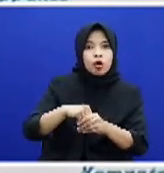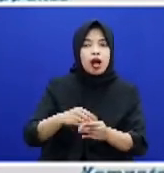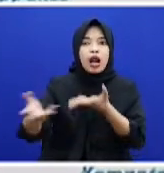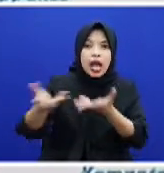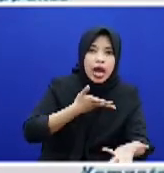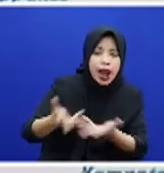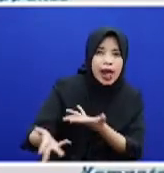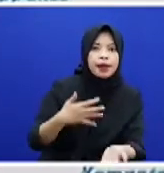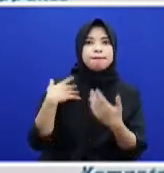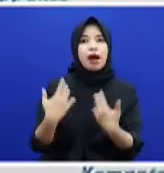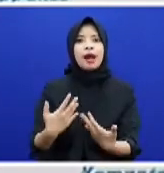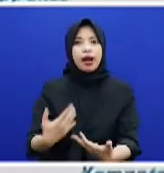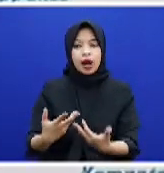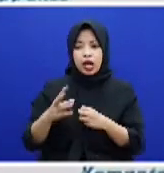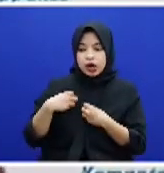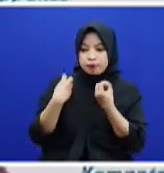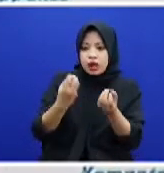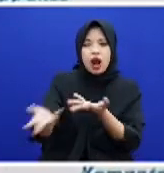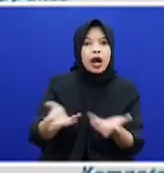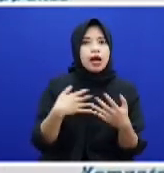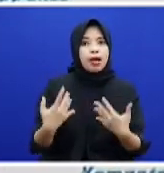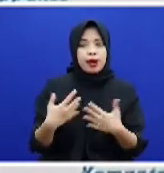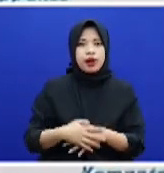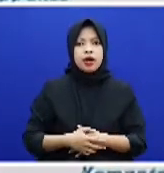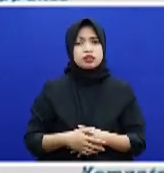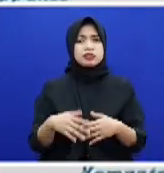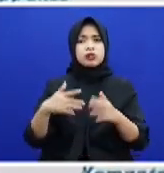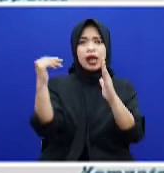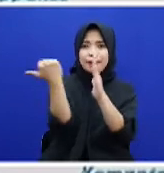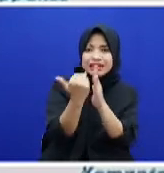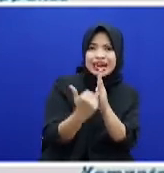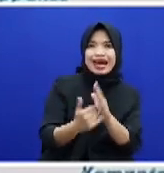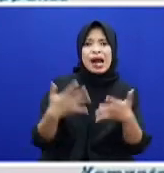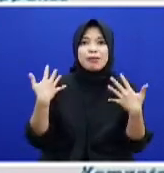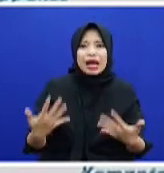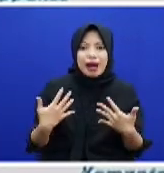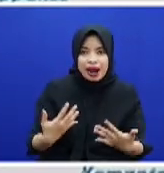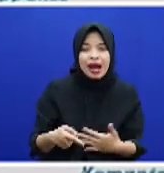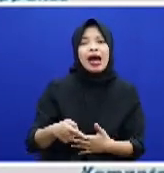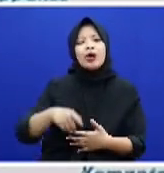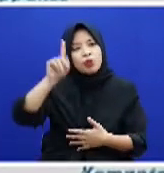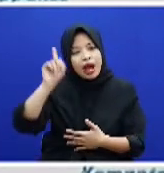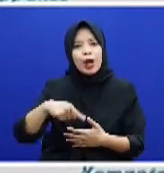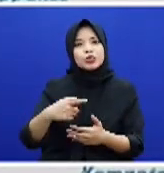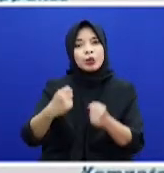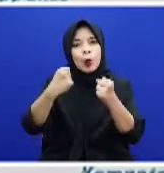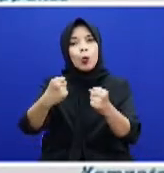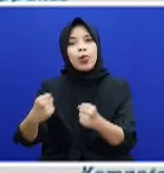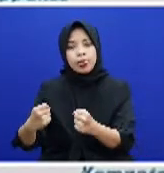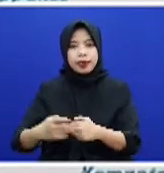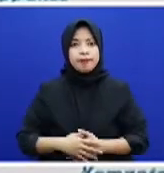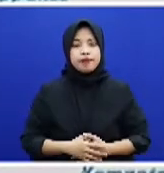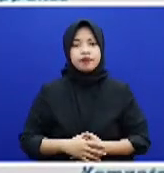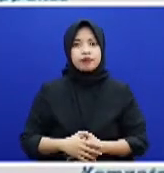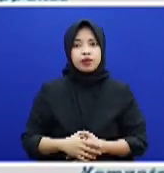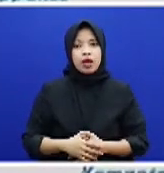pelayanannya yang nanti harus diberikan, dan juga kemudian regulasinya, kebijakannya. Ini yang harus diperkuat. Dan ini harus dilakukan